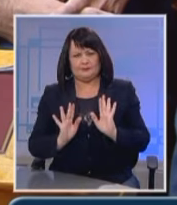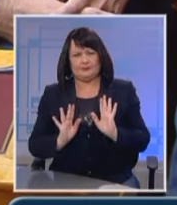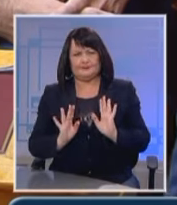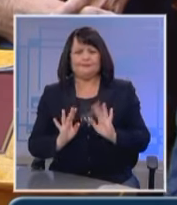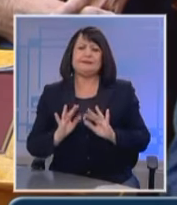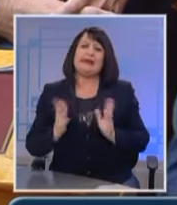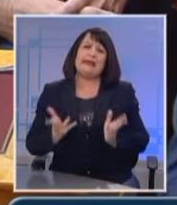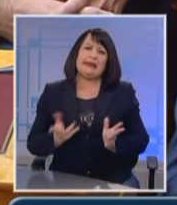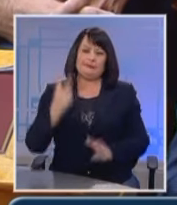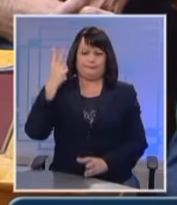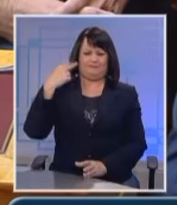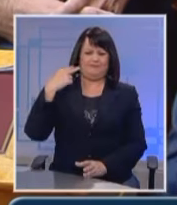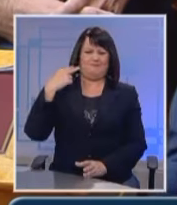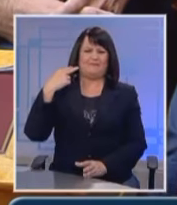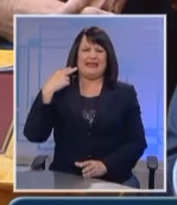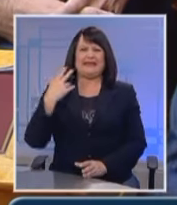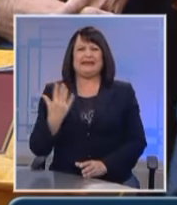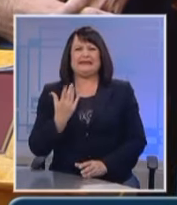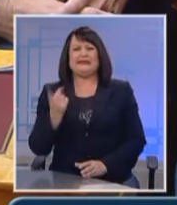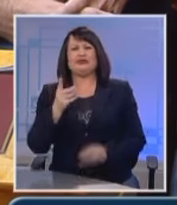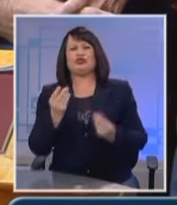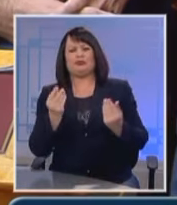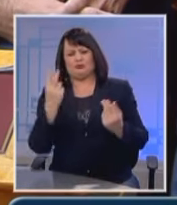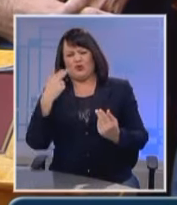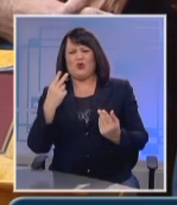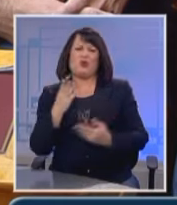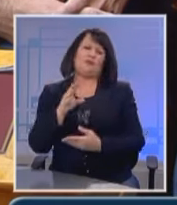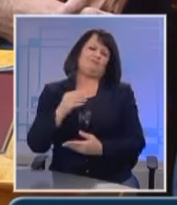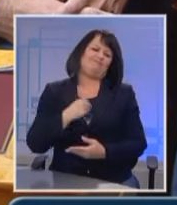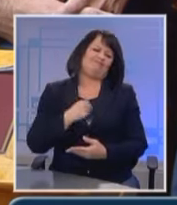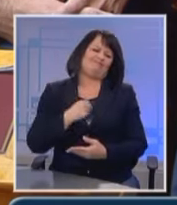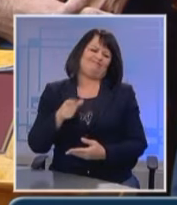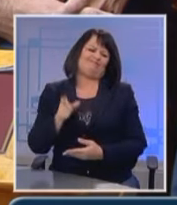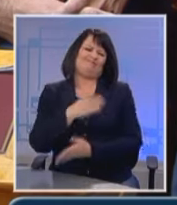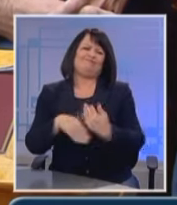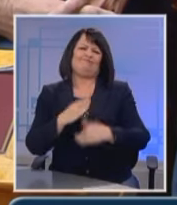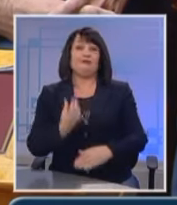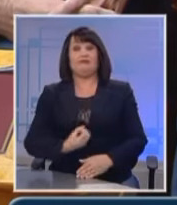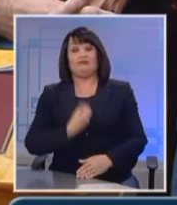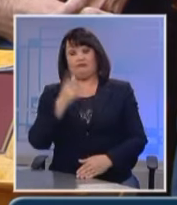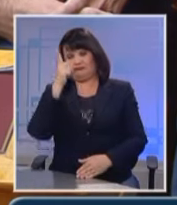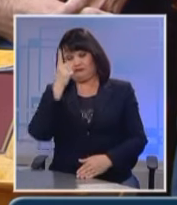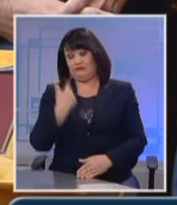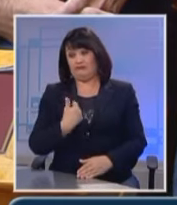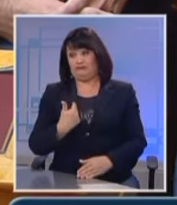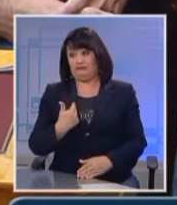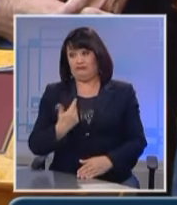ή να μας δείτε έτσι με ένα άλλο πνεύμα. Είμαστε αρκετά υπερήφανοι,